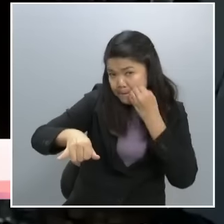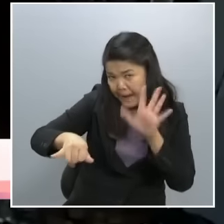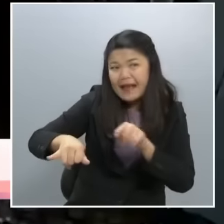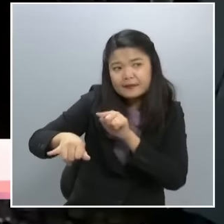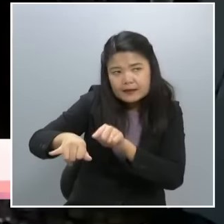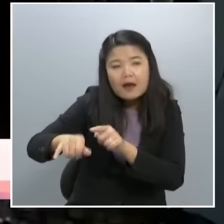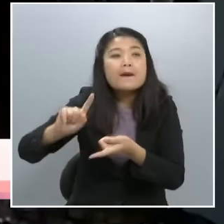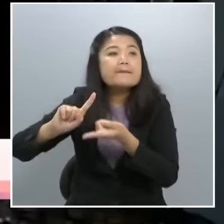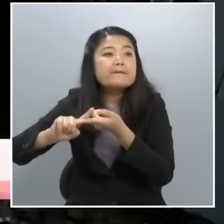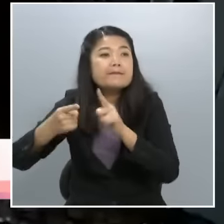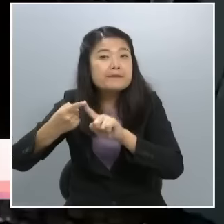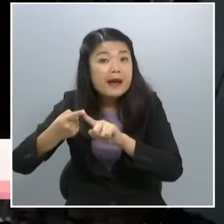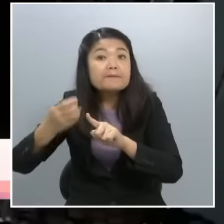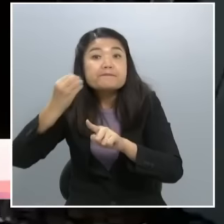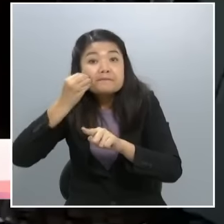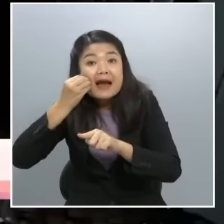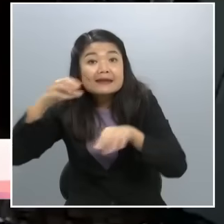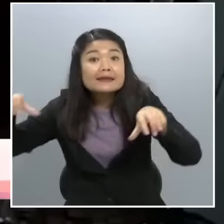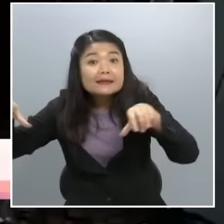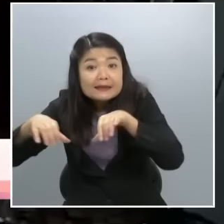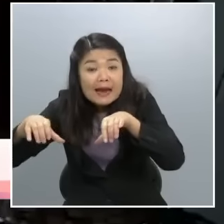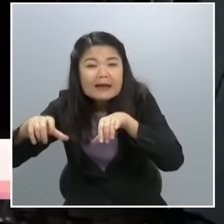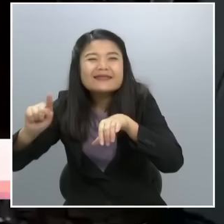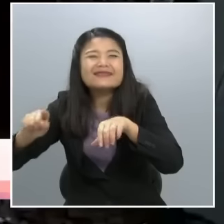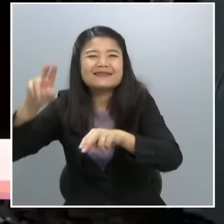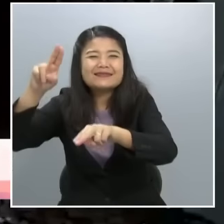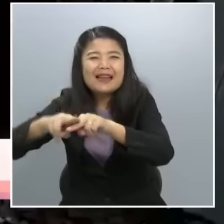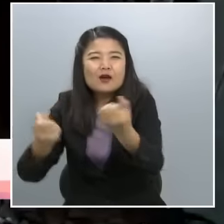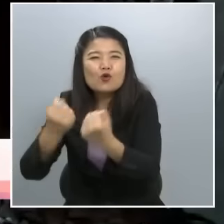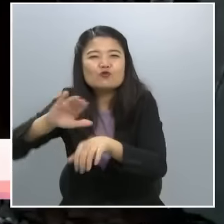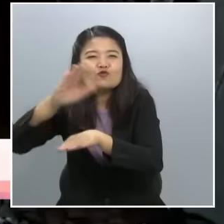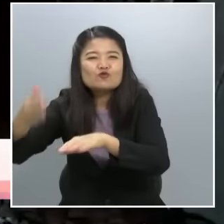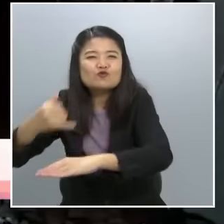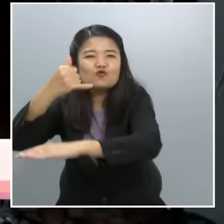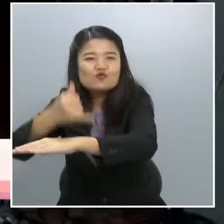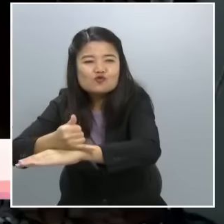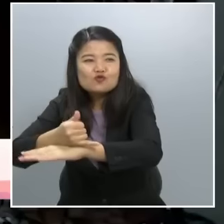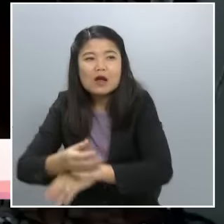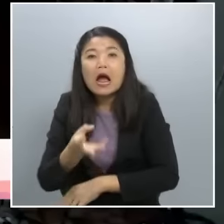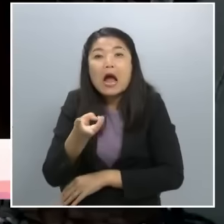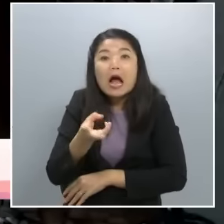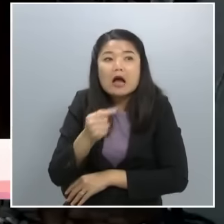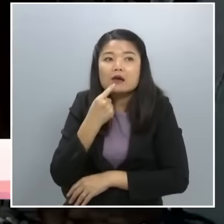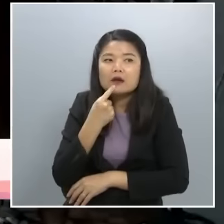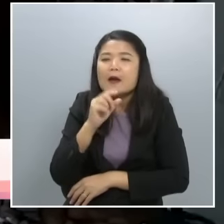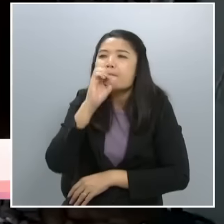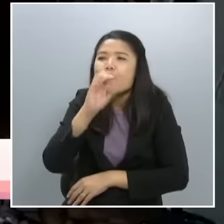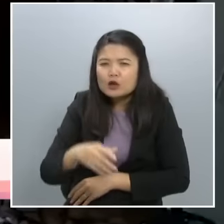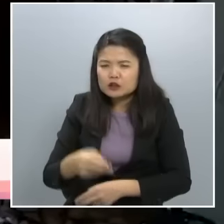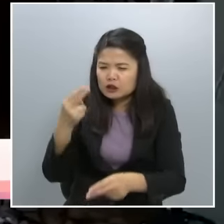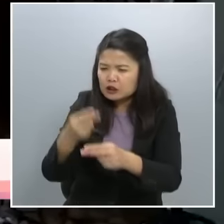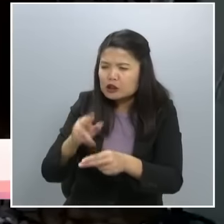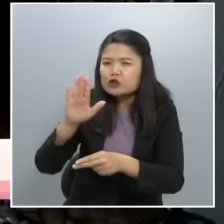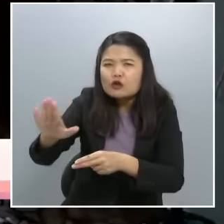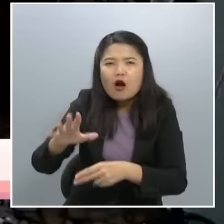าเพื่อนบ้านคนนี้นั่งกินเหล้าอยู่ท้ายกระบะหน้าบ้านไปได้ยินจากข้าวต้มได้ยินว่าทงก็เล